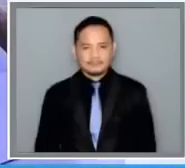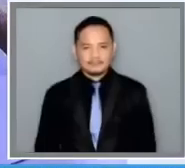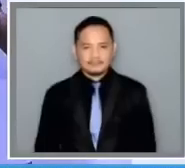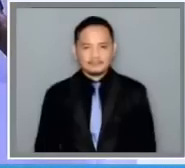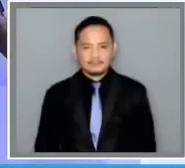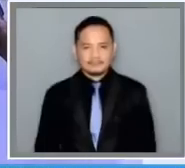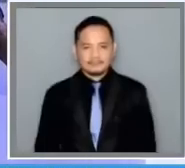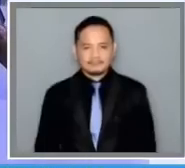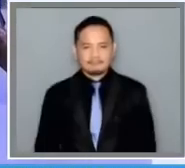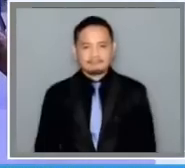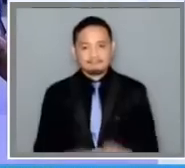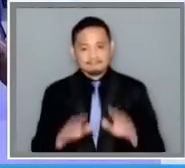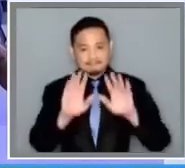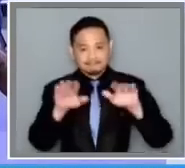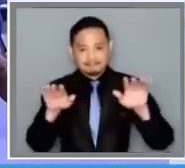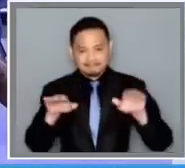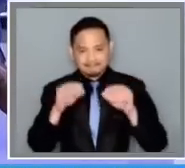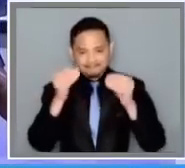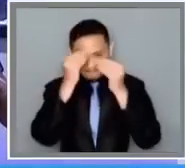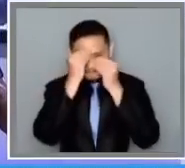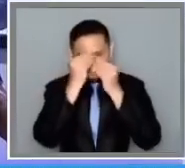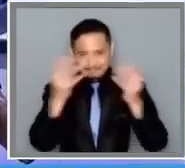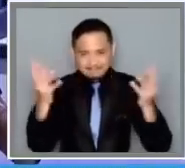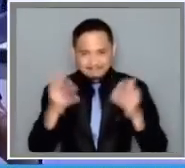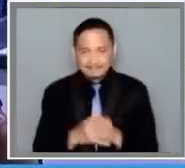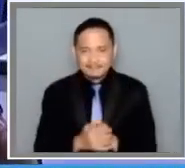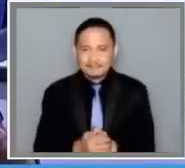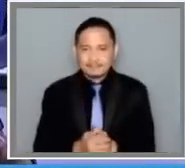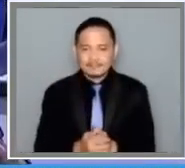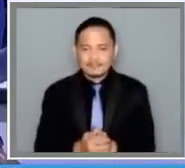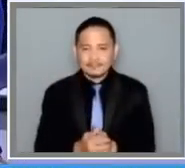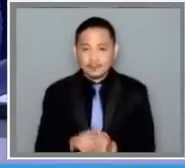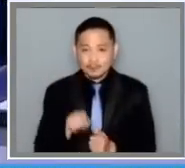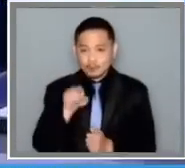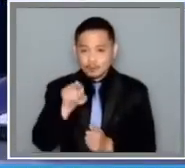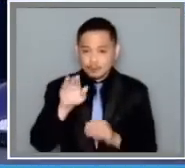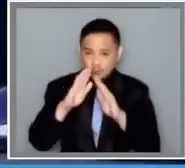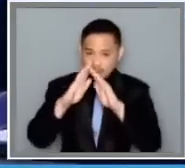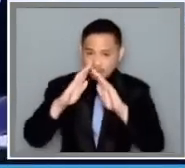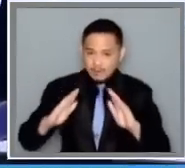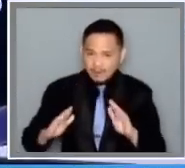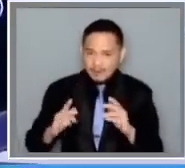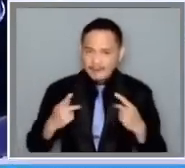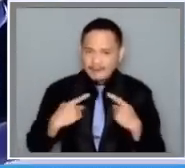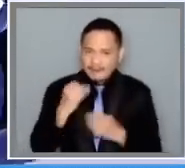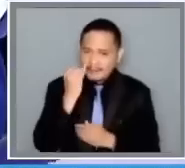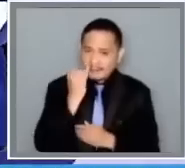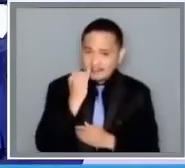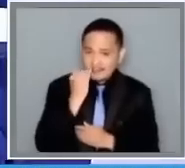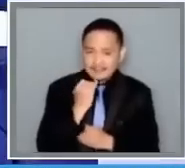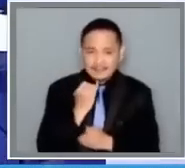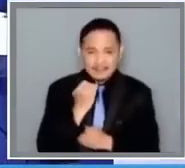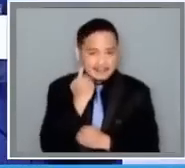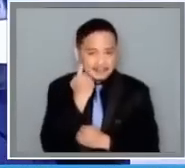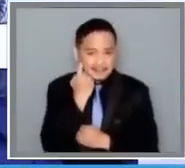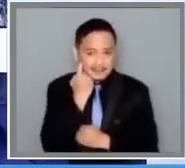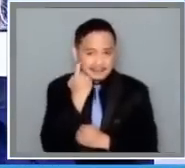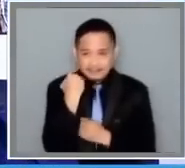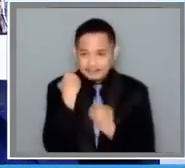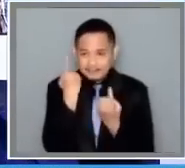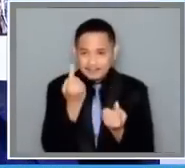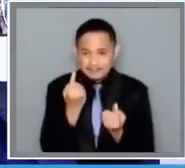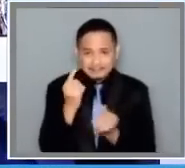Eto mga kabalita, sino ha sa inyong mga kabahay ang nagkasipon kamakailan o kaya hanggang ngayon? Taas ang kamay, di